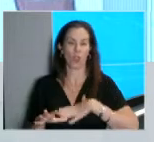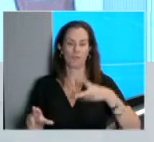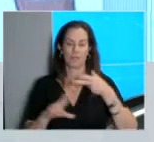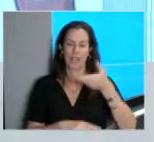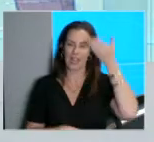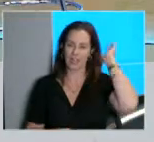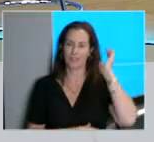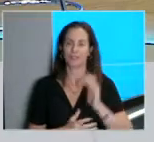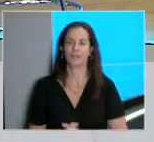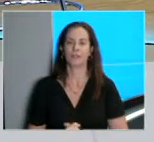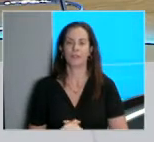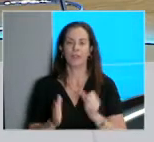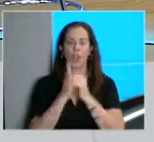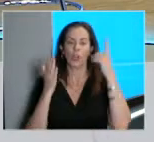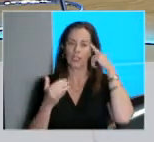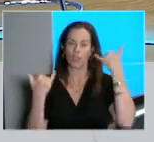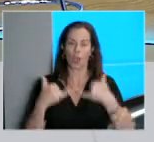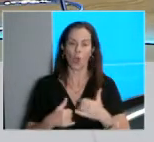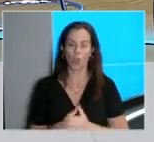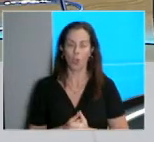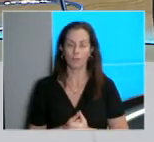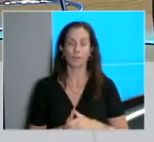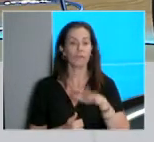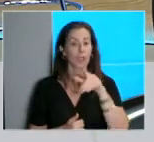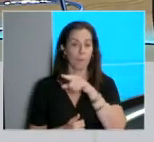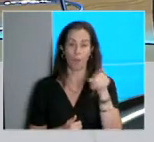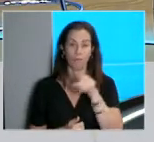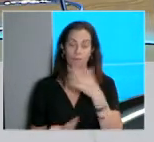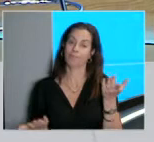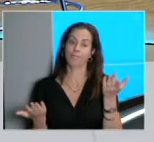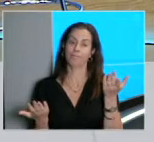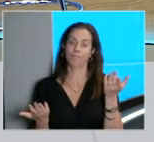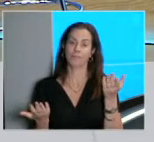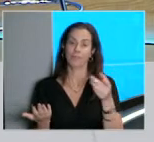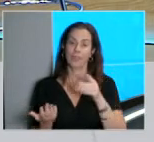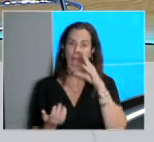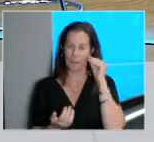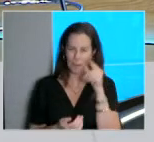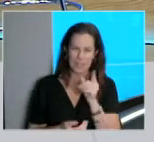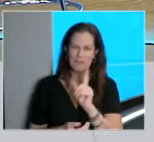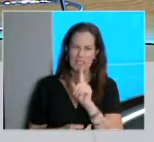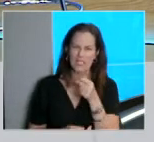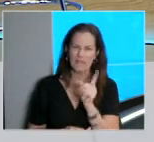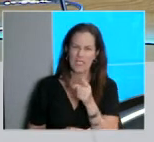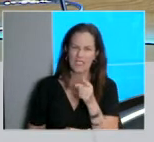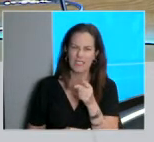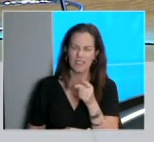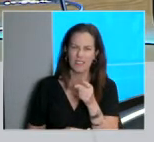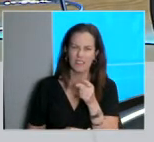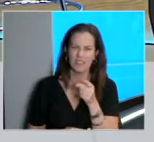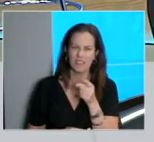החבל. טוב, בידיעות אחרונות, גם כאן, זה אמיר פרץ, מי זה?